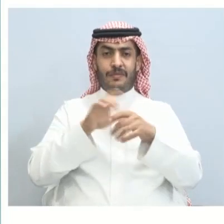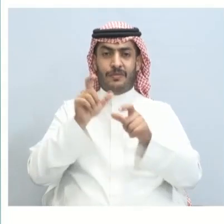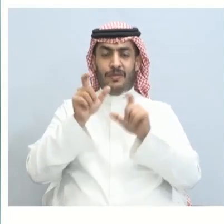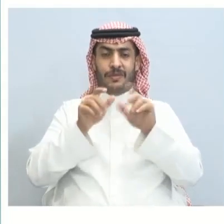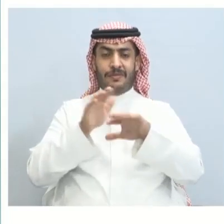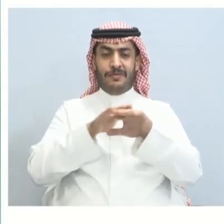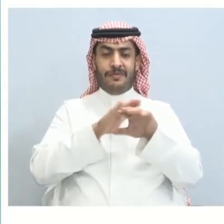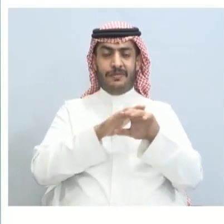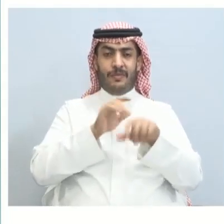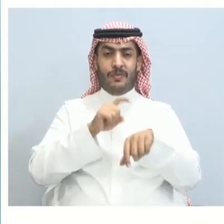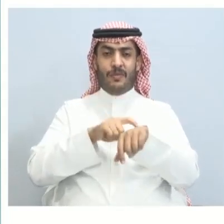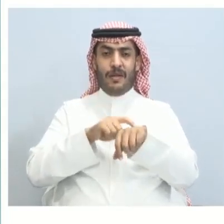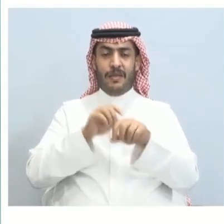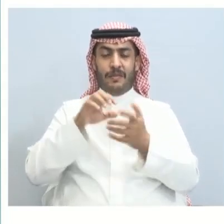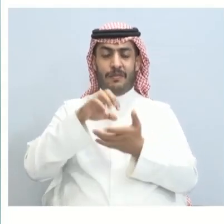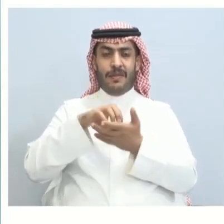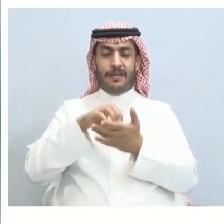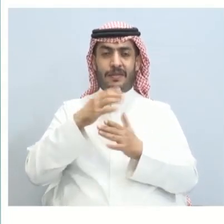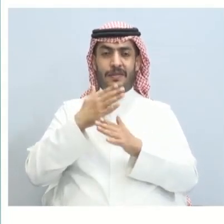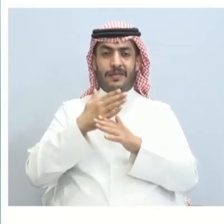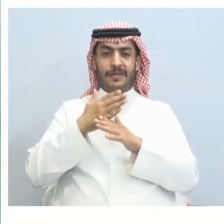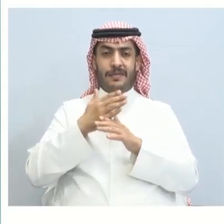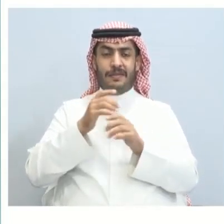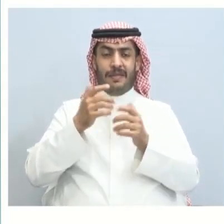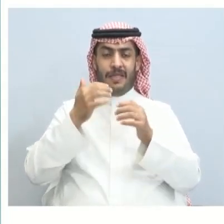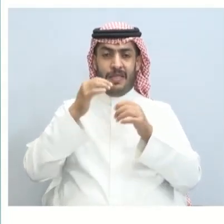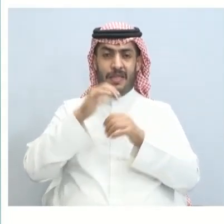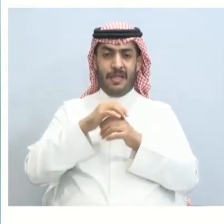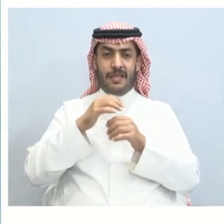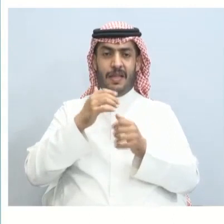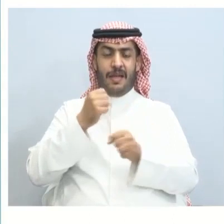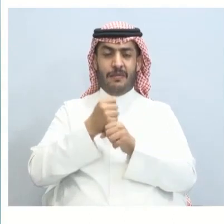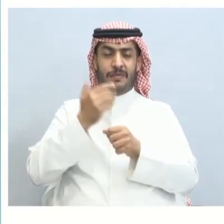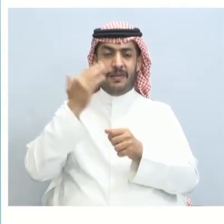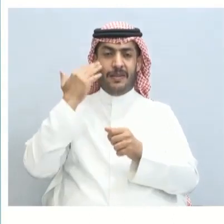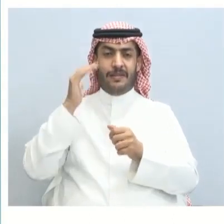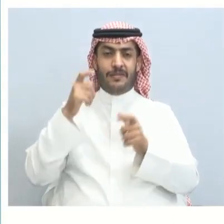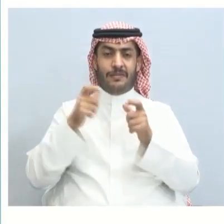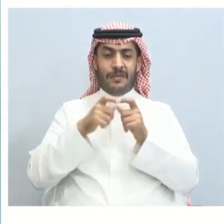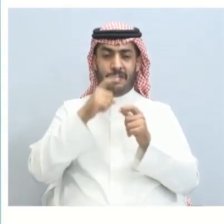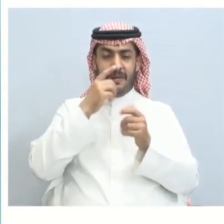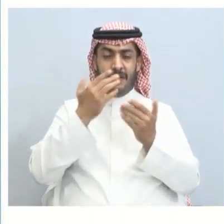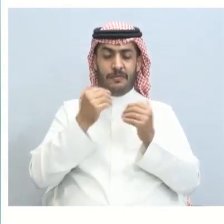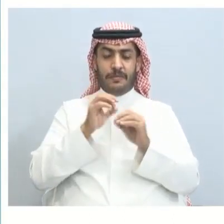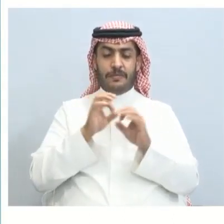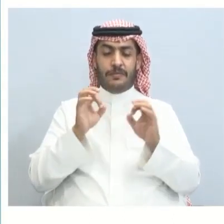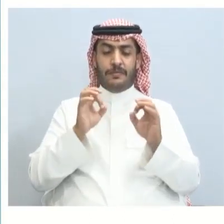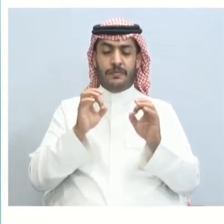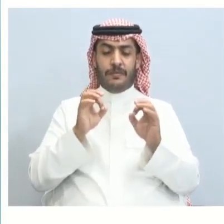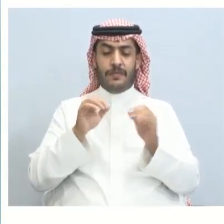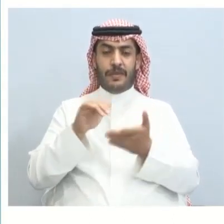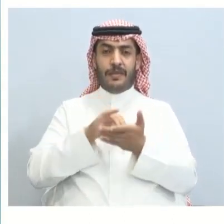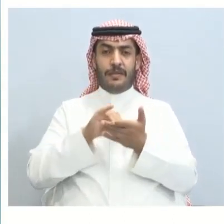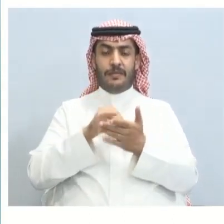بالاجتماع بالوقت بالمكان لكي مع ضغط العمل قد ينسى الاشخاص وبالتالي مهم جدا ان يقوم